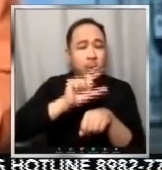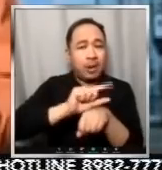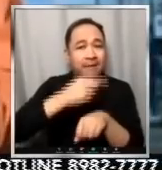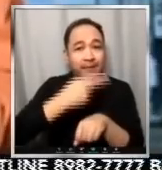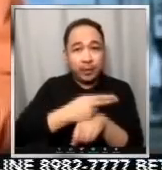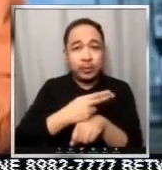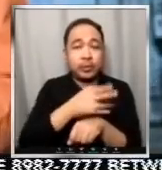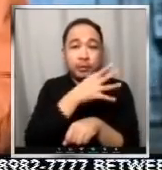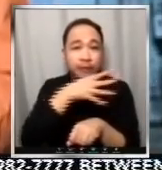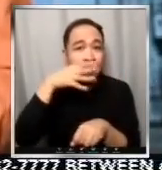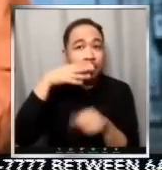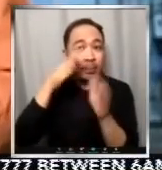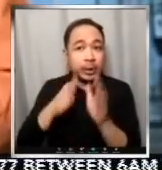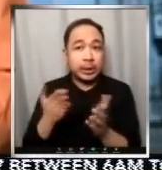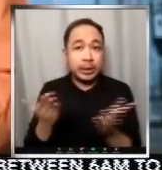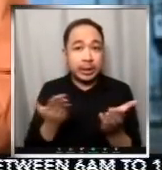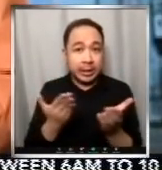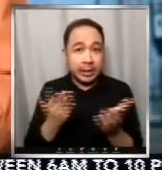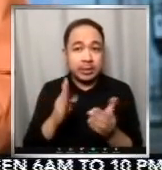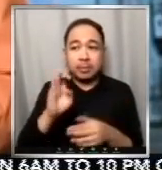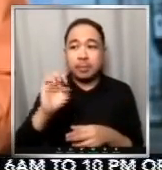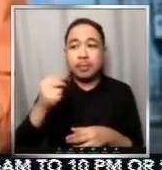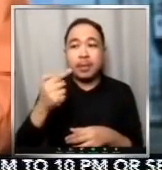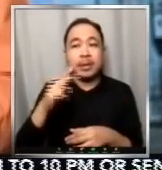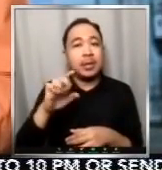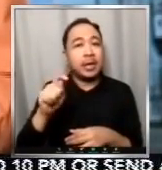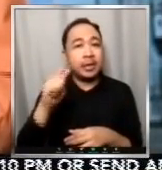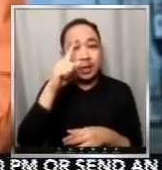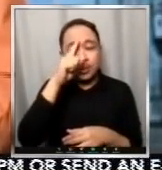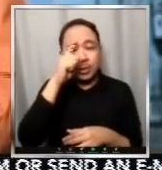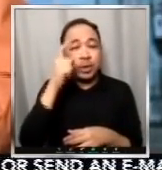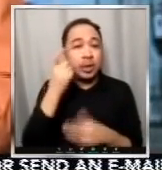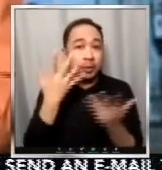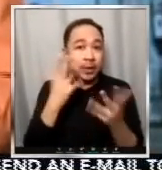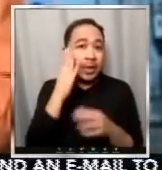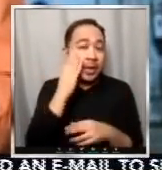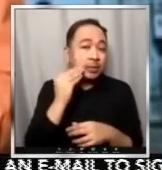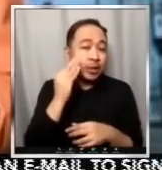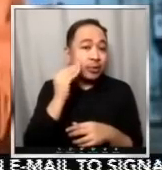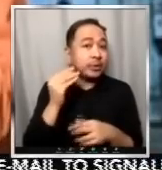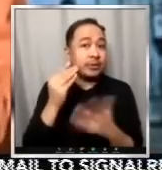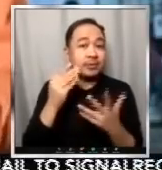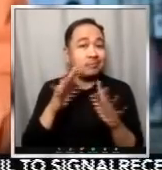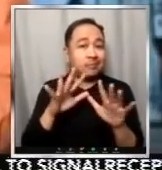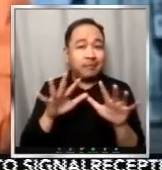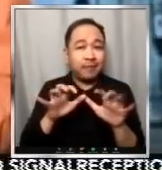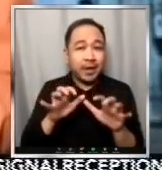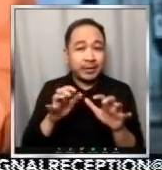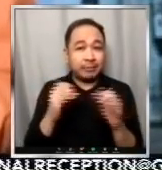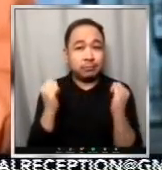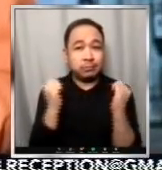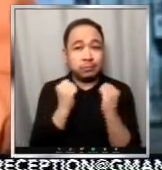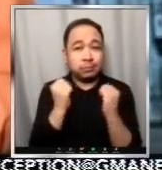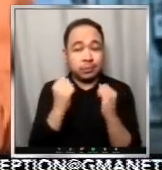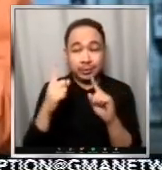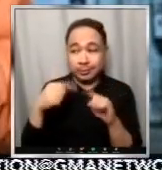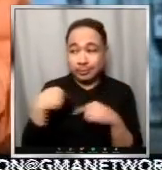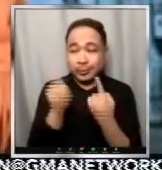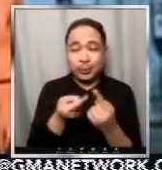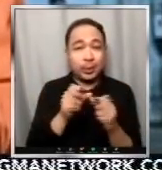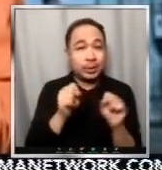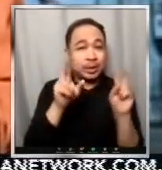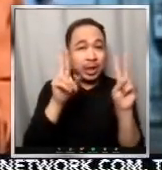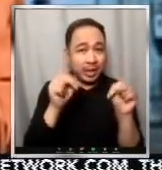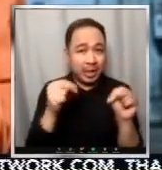Benguet. Dahil kung tutuusin, yung na-experience na andap simula pa noong nakaraang linggo hanggang sa ngayon ay isang